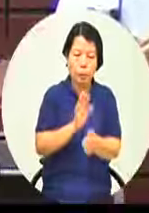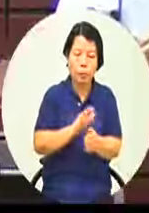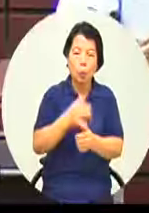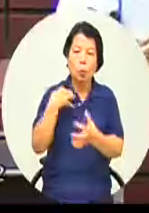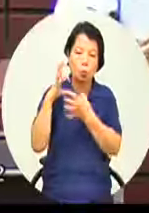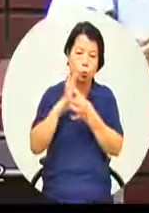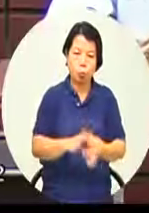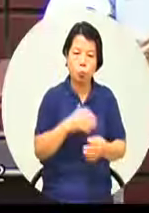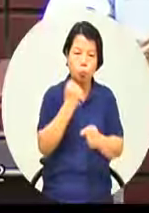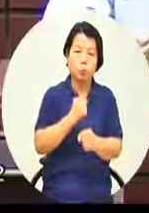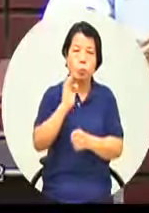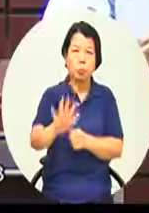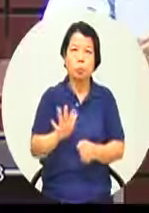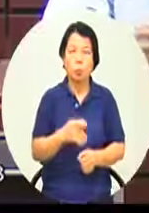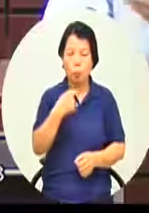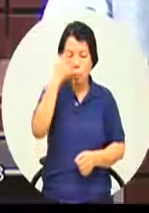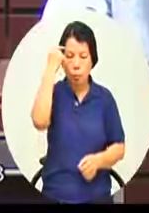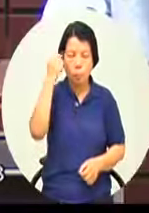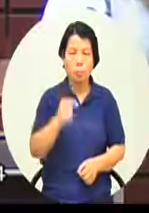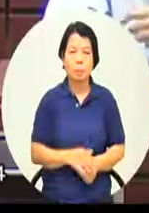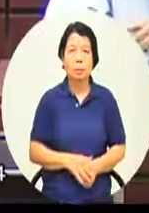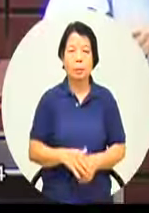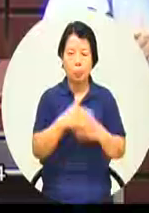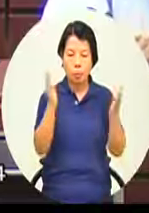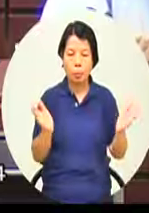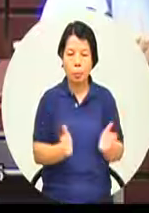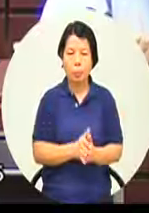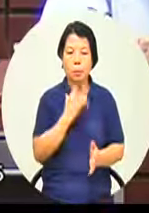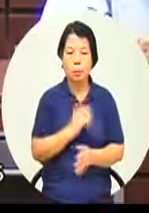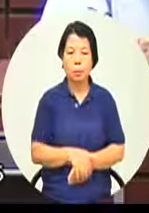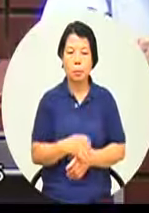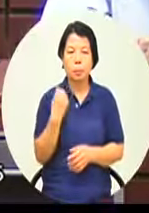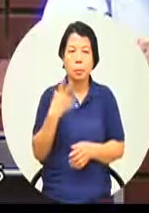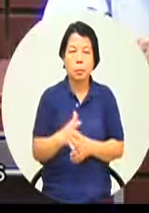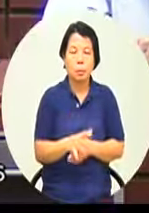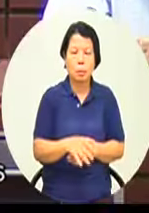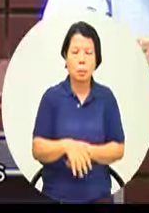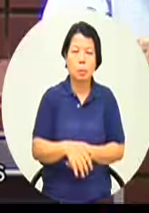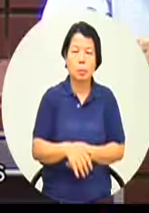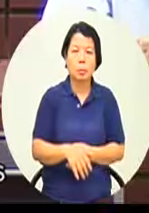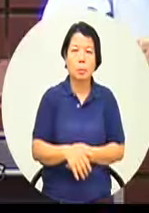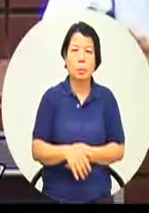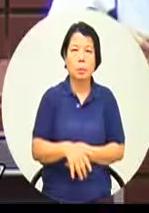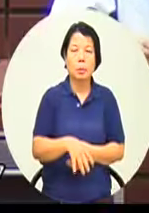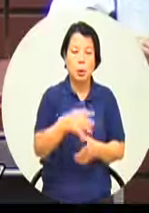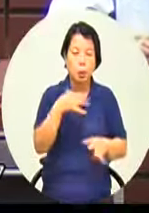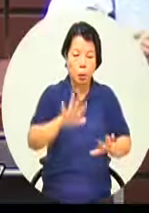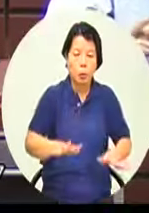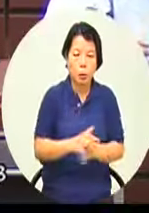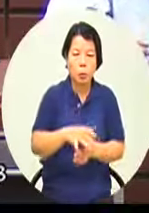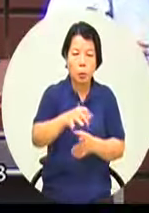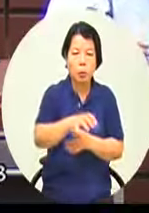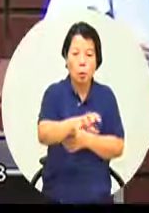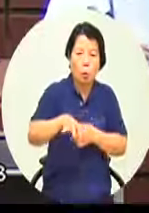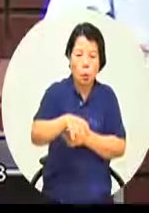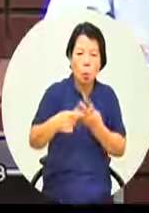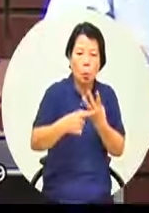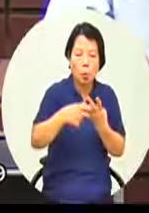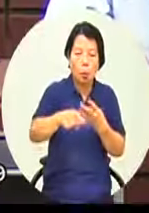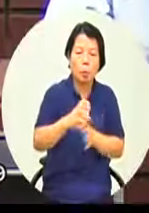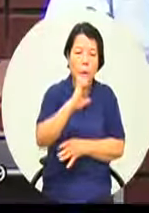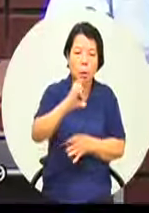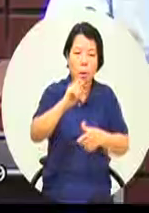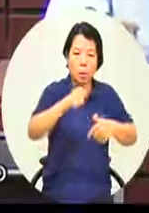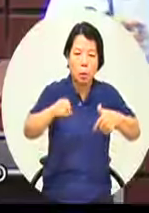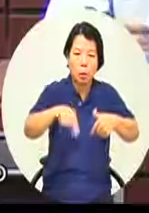了哈。我想整个一个新农业的异化在高雄这个阶段呢，我